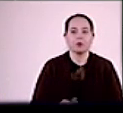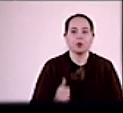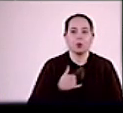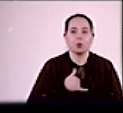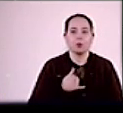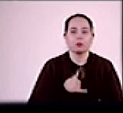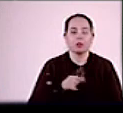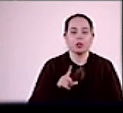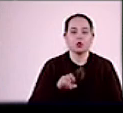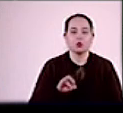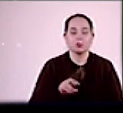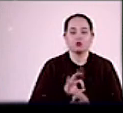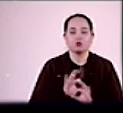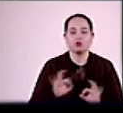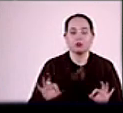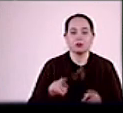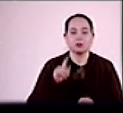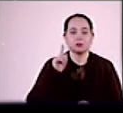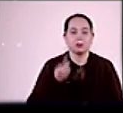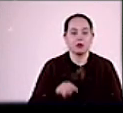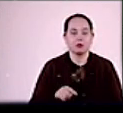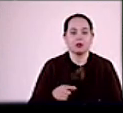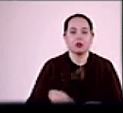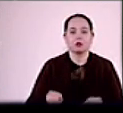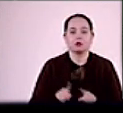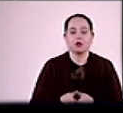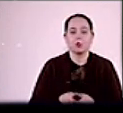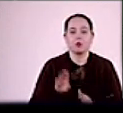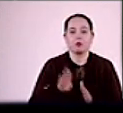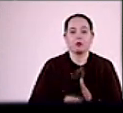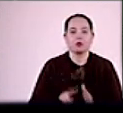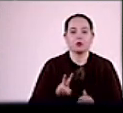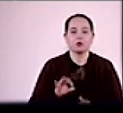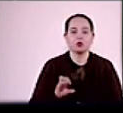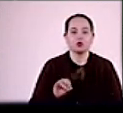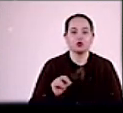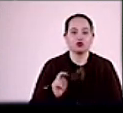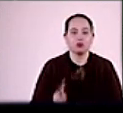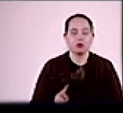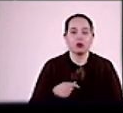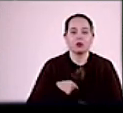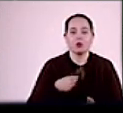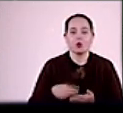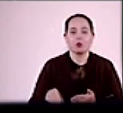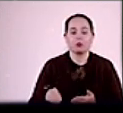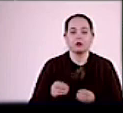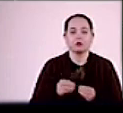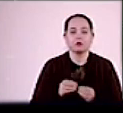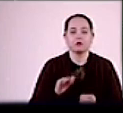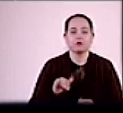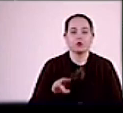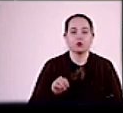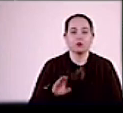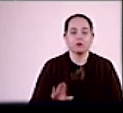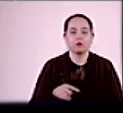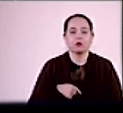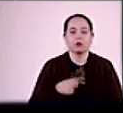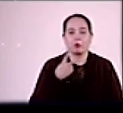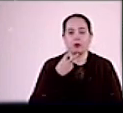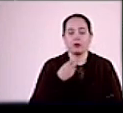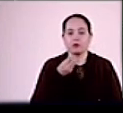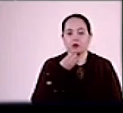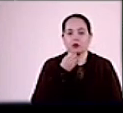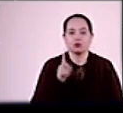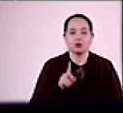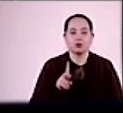меня изюм чудесный, знаете, такой, без косточек. Я купил 10 фунтов. Я привык